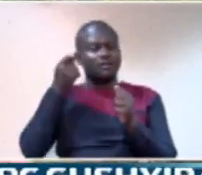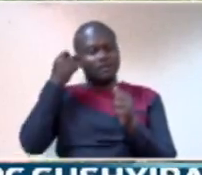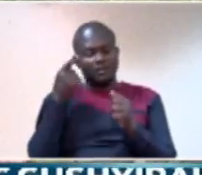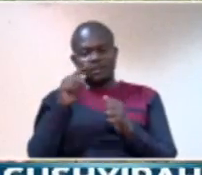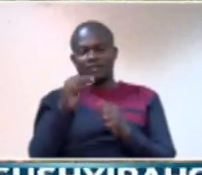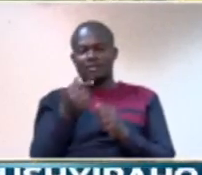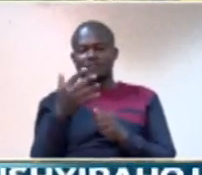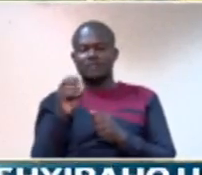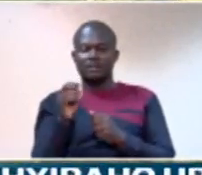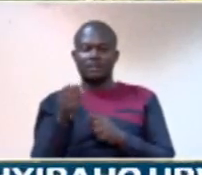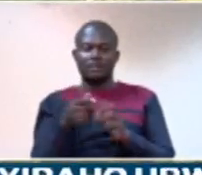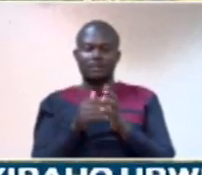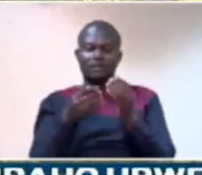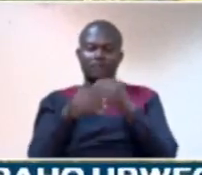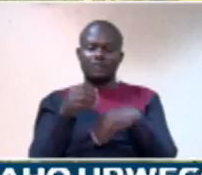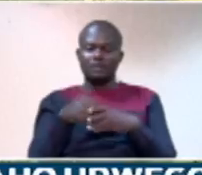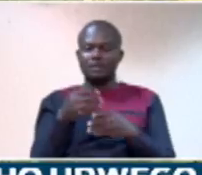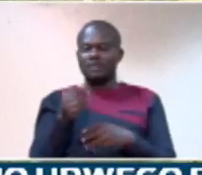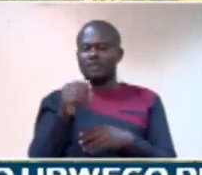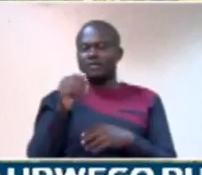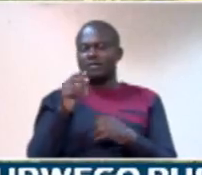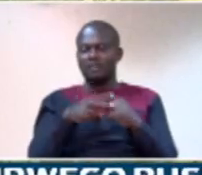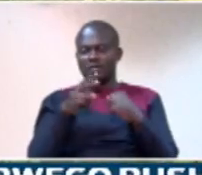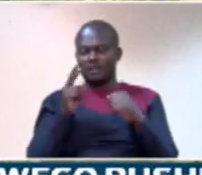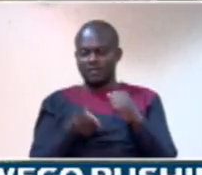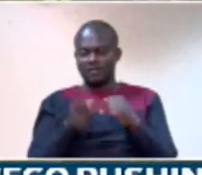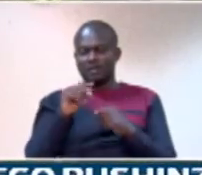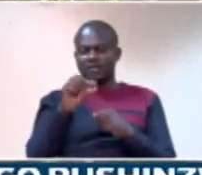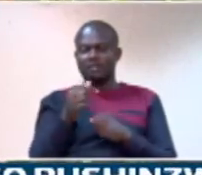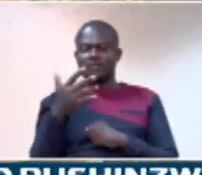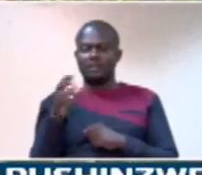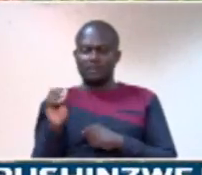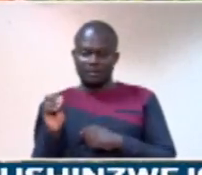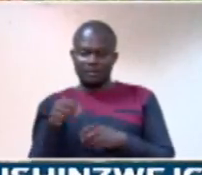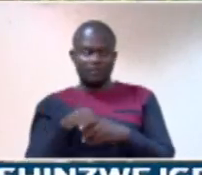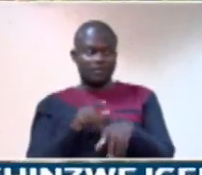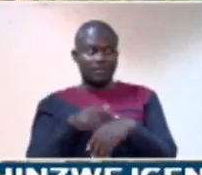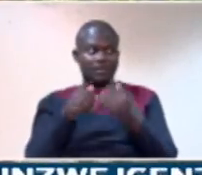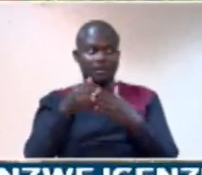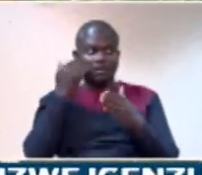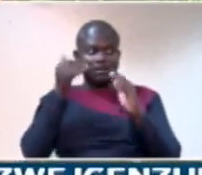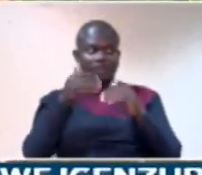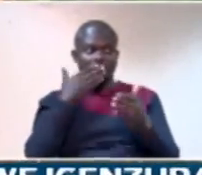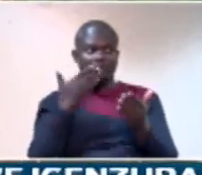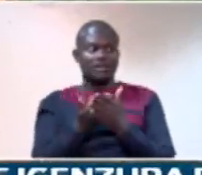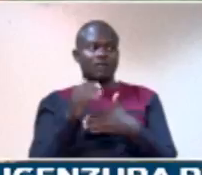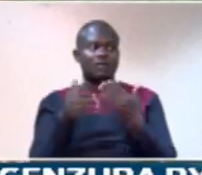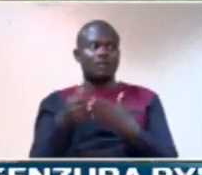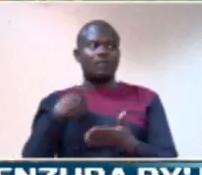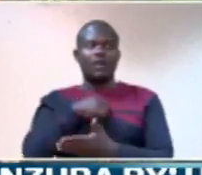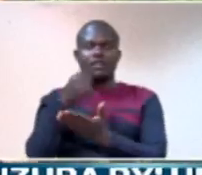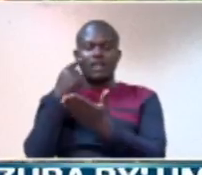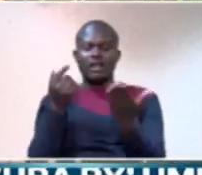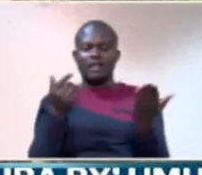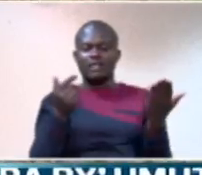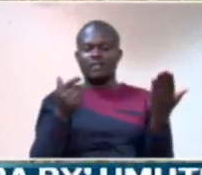by'intoryi. Ariko ubu barimo kugurisha intoryi ku mafaranga ibihumbi 7 ku biro 50. Ni mu gihe iyo umuturage ahinze neza ibigori kuri